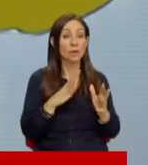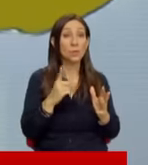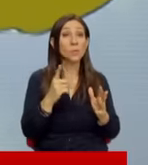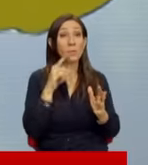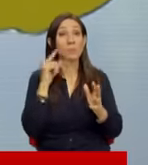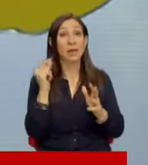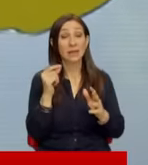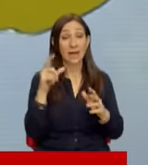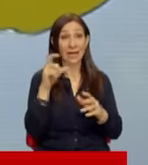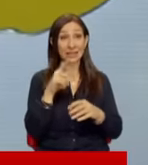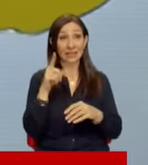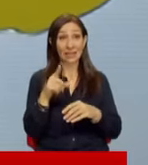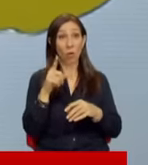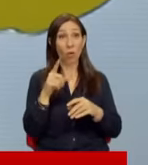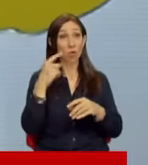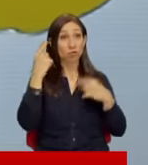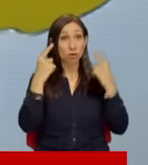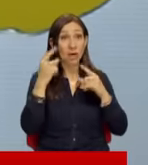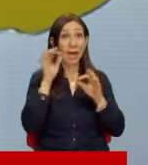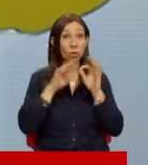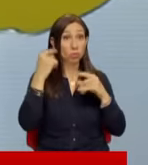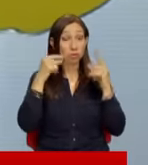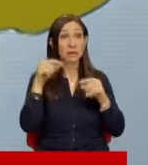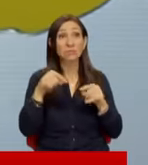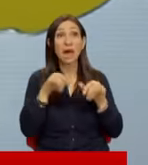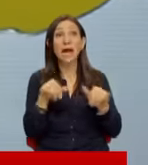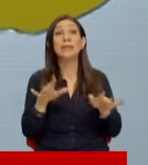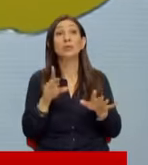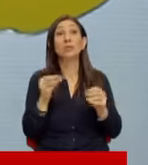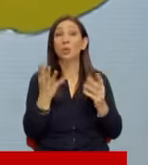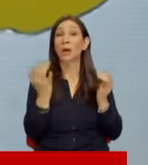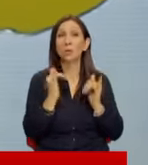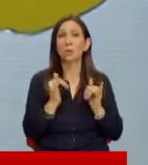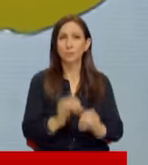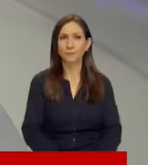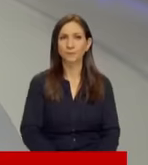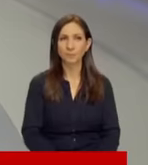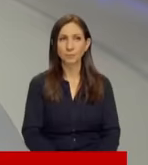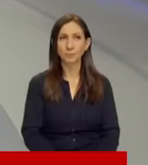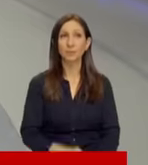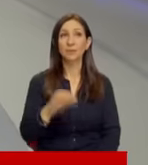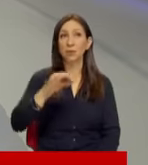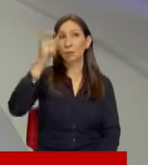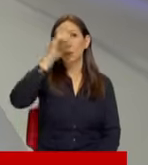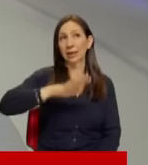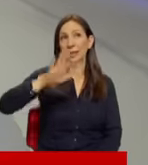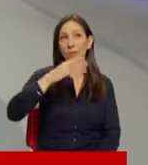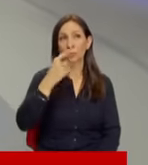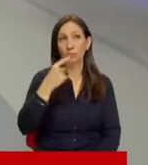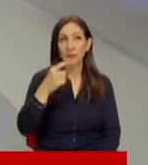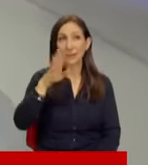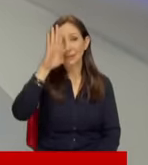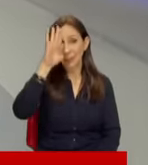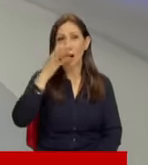Mayıs ayındaki o algıyla, ekonomik algıyla şimdiki bir değil. Şimdiki çok daha kötü. Şimdi evet. Türkiye genelini konuşacağız.